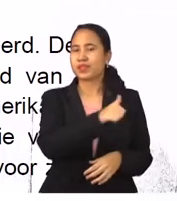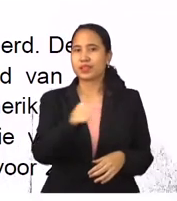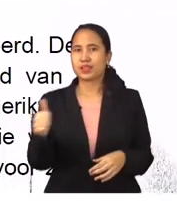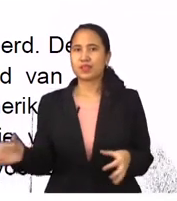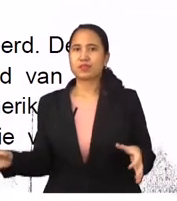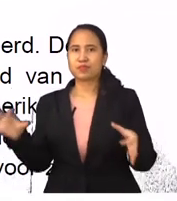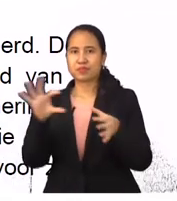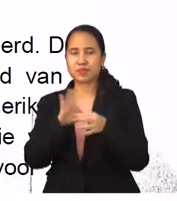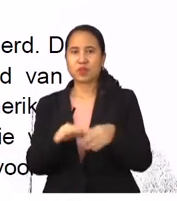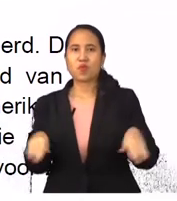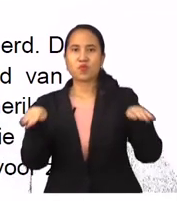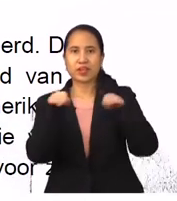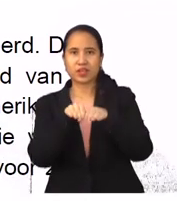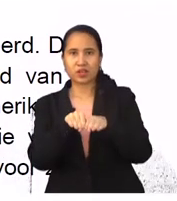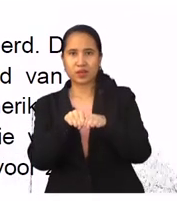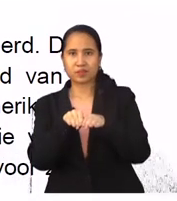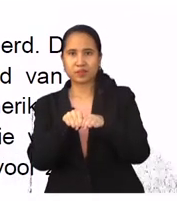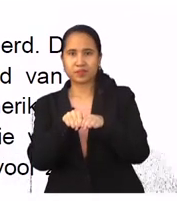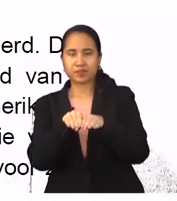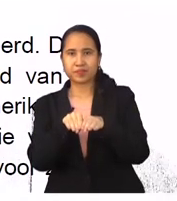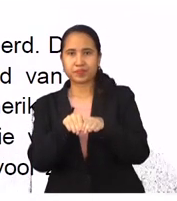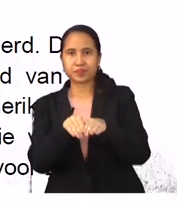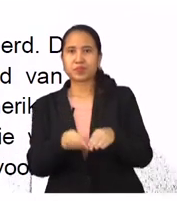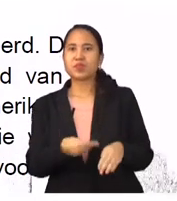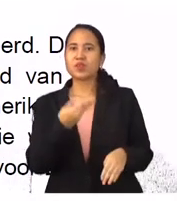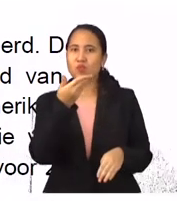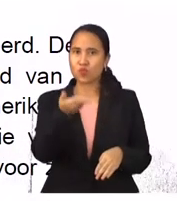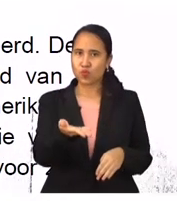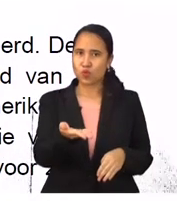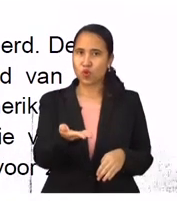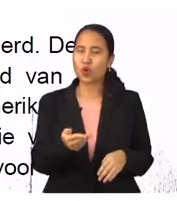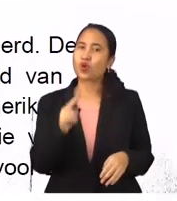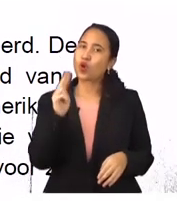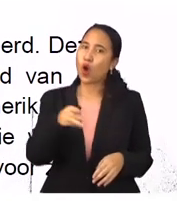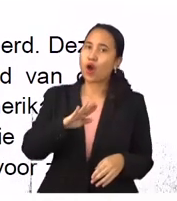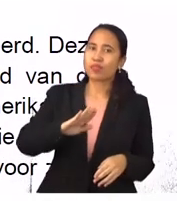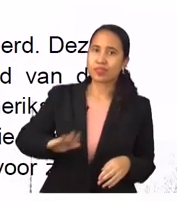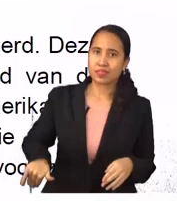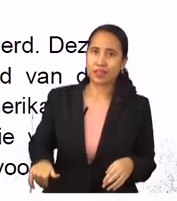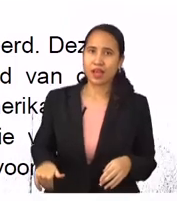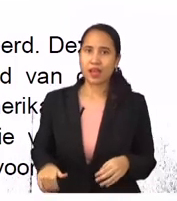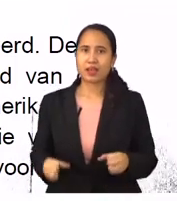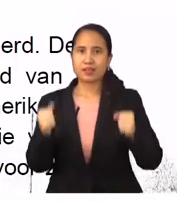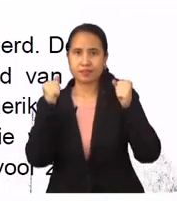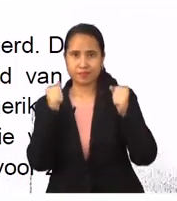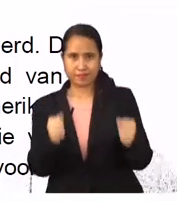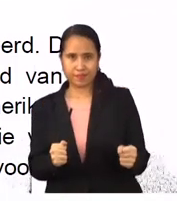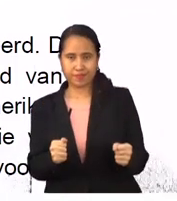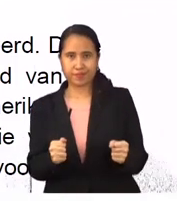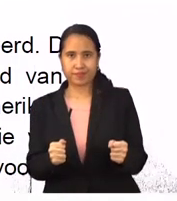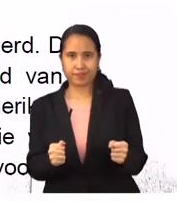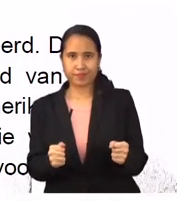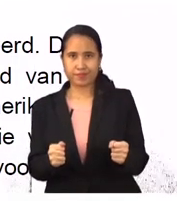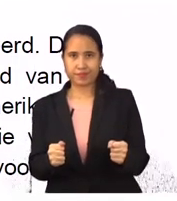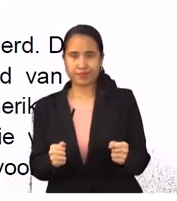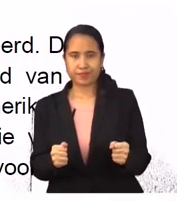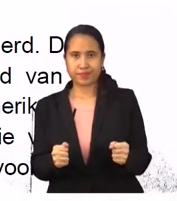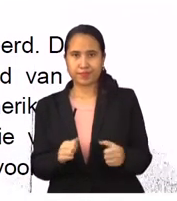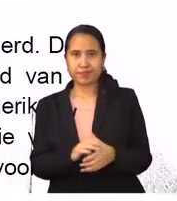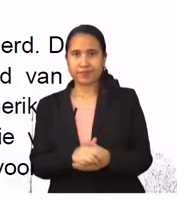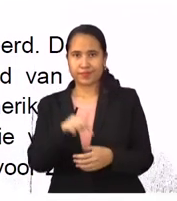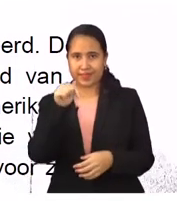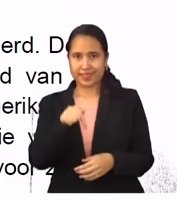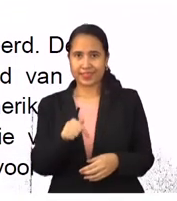van overeenkomsten die hetzij voor, hetzij na de totstandkoming van de voorschriften zijn aangegaan.